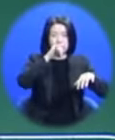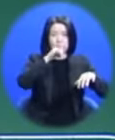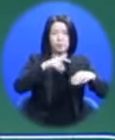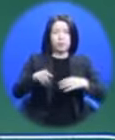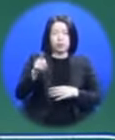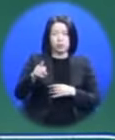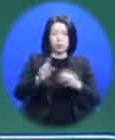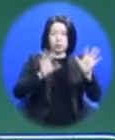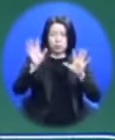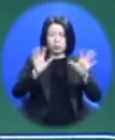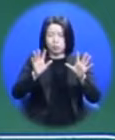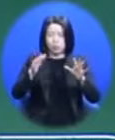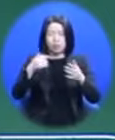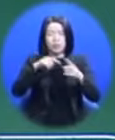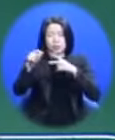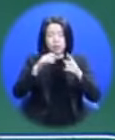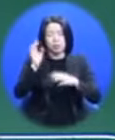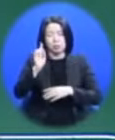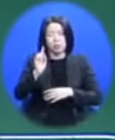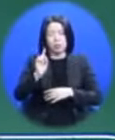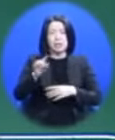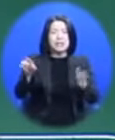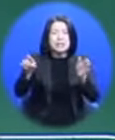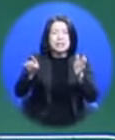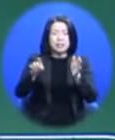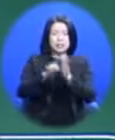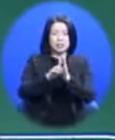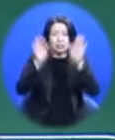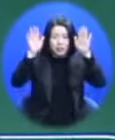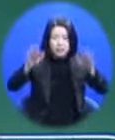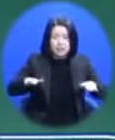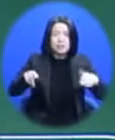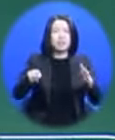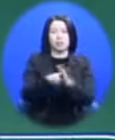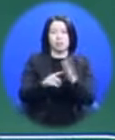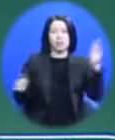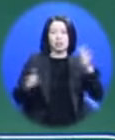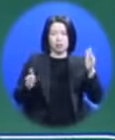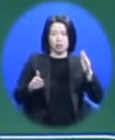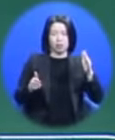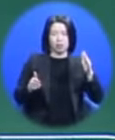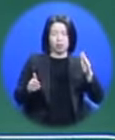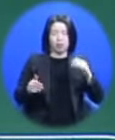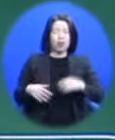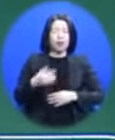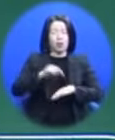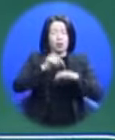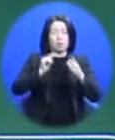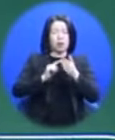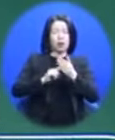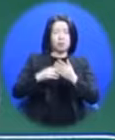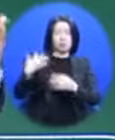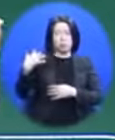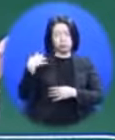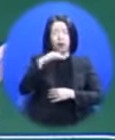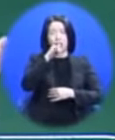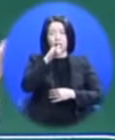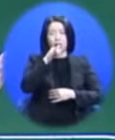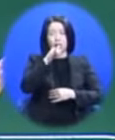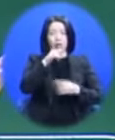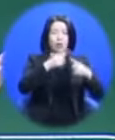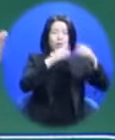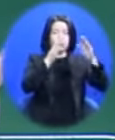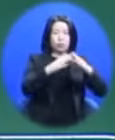이슬람 신학생들이라고 이야기를 했습니다. 마음에 막 부담이 밀려오는 거예요. 교회는 폭탄